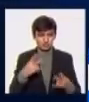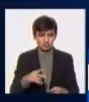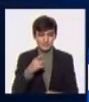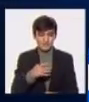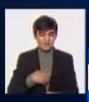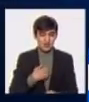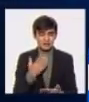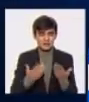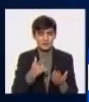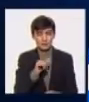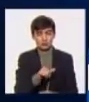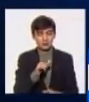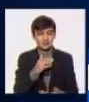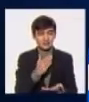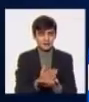есть какие-то